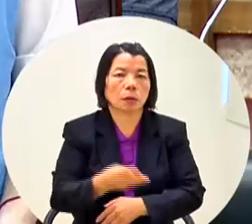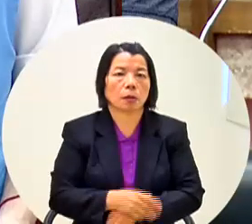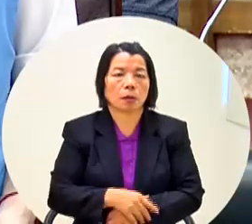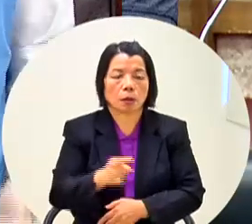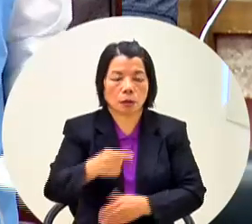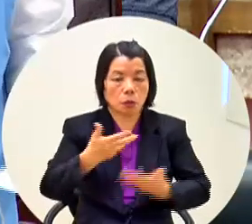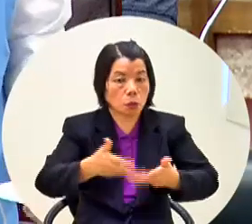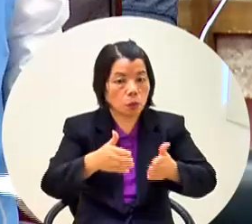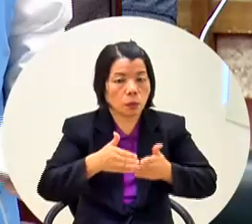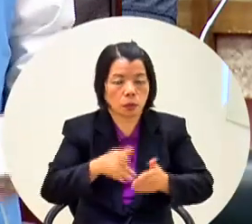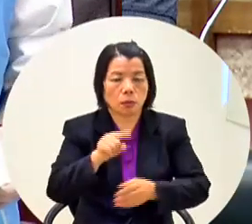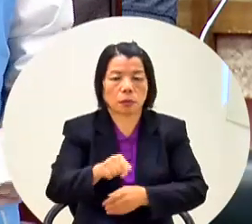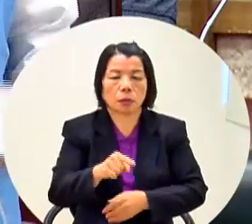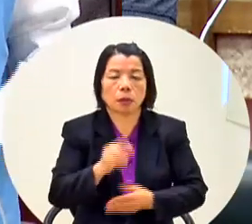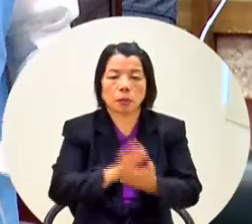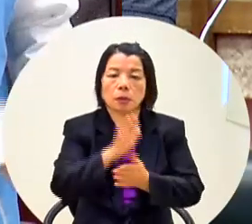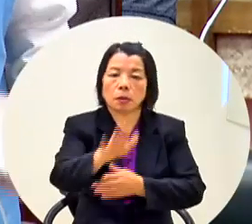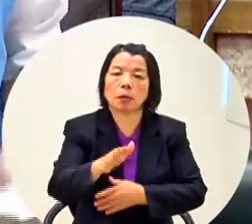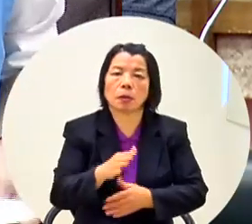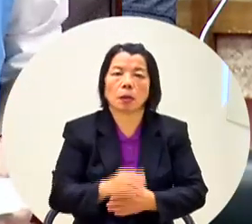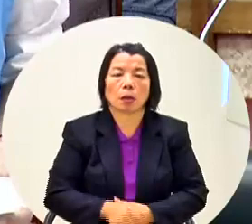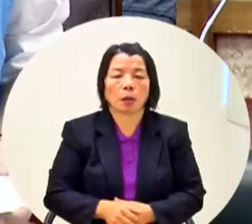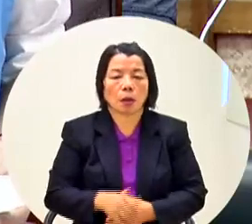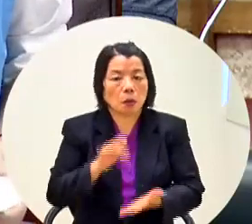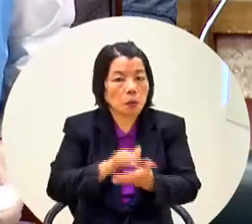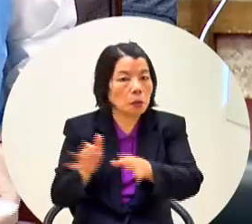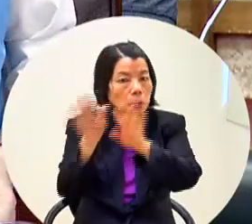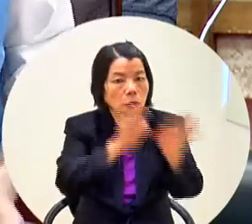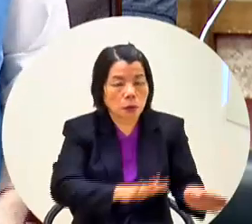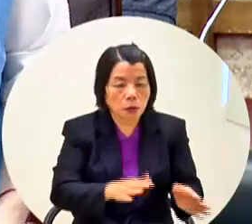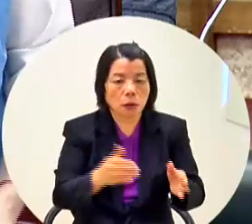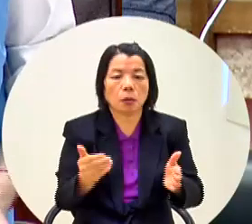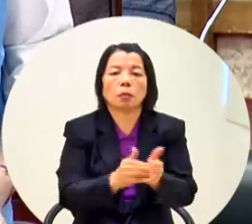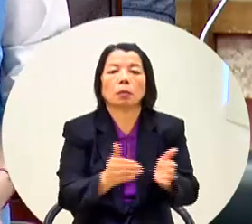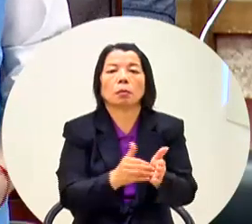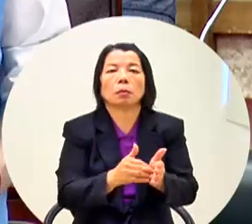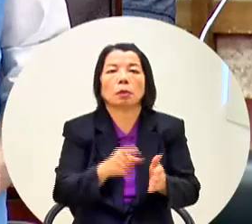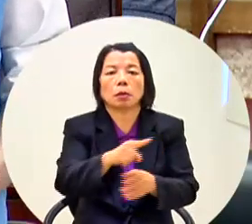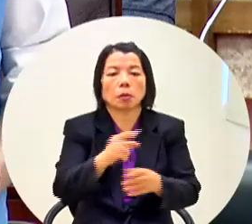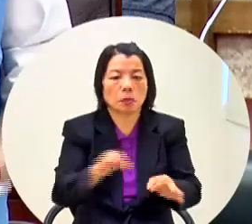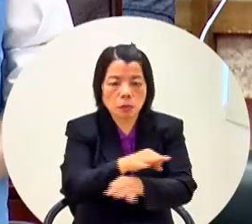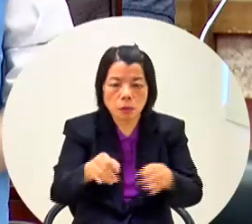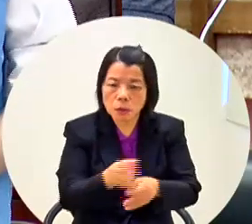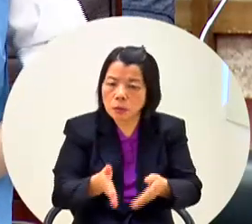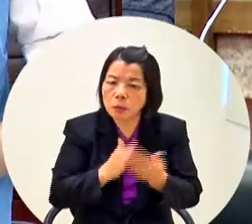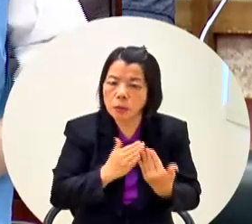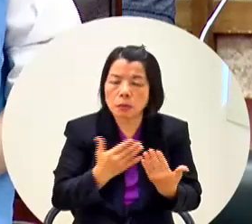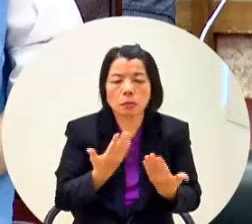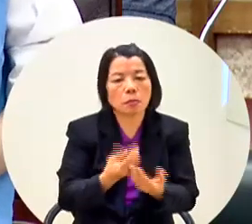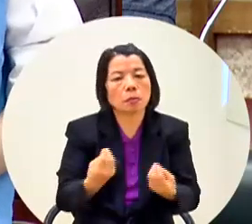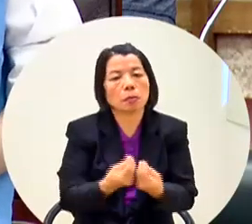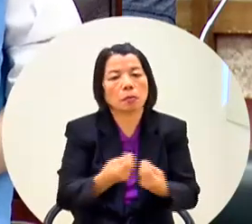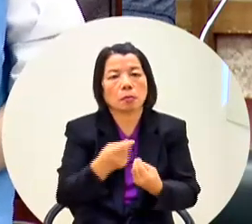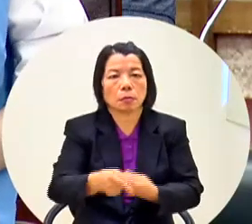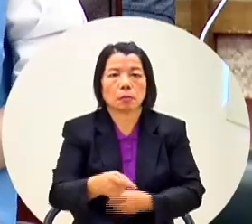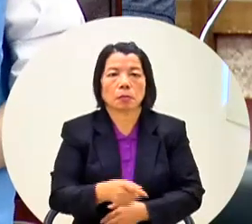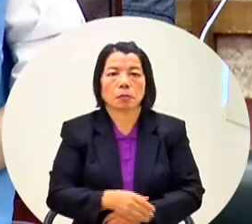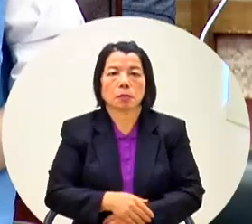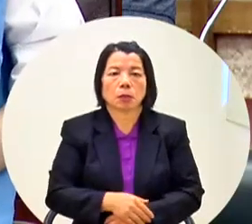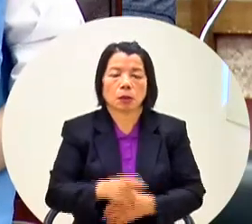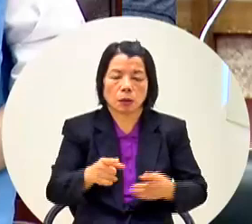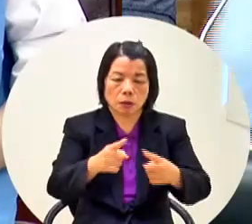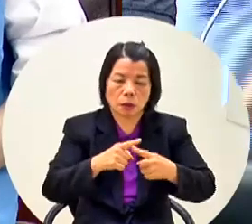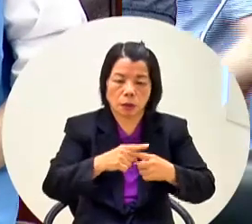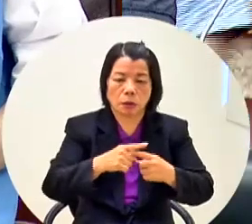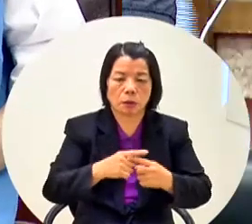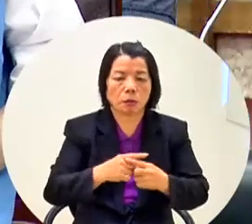点，将来疫情过后，我们经济怎么恢复？我想我们经济恢复一样，不脱两句话。人要进